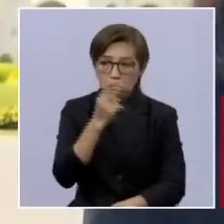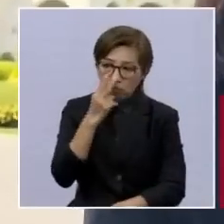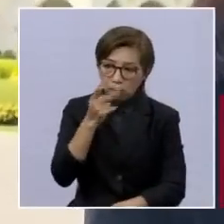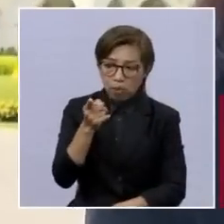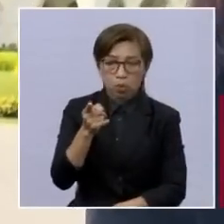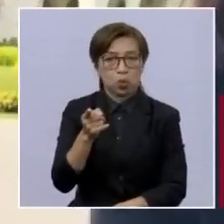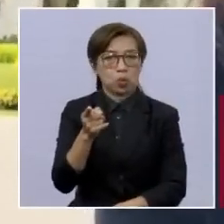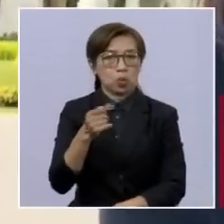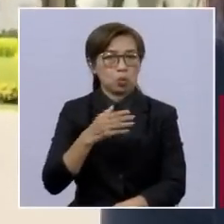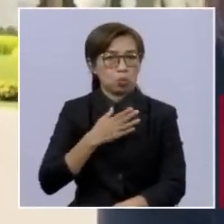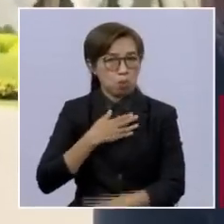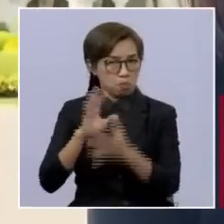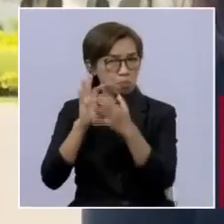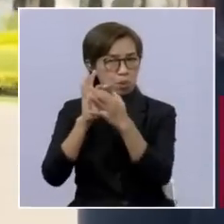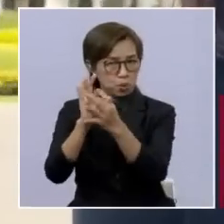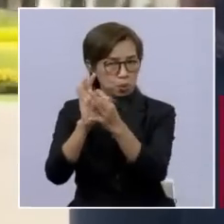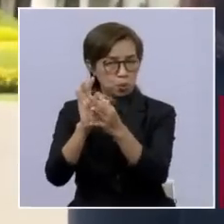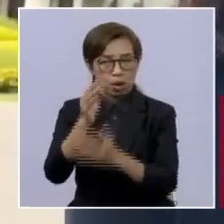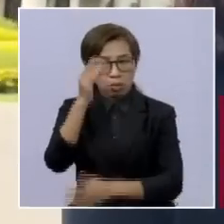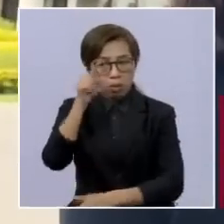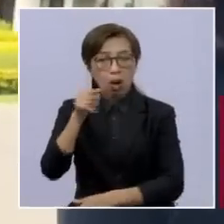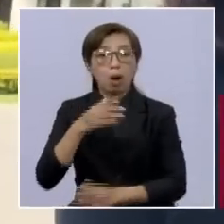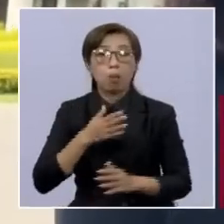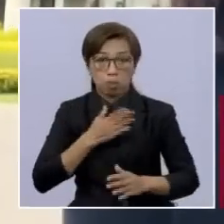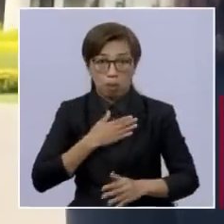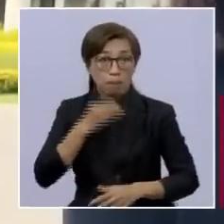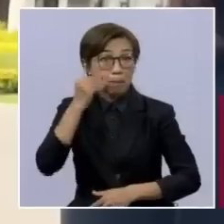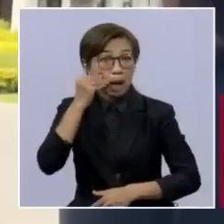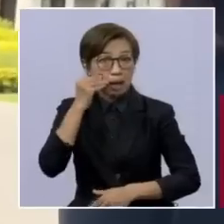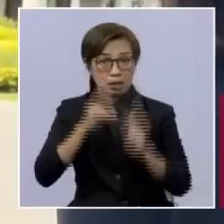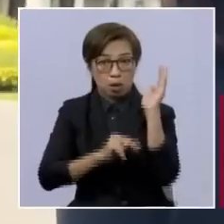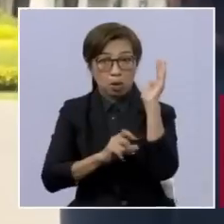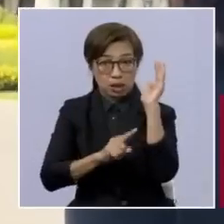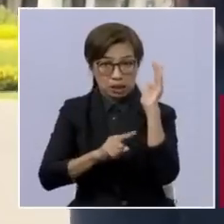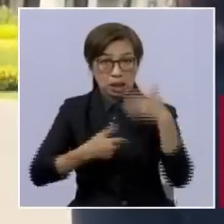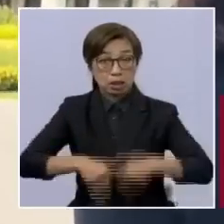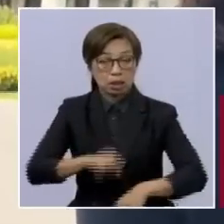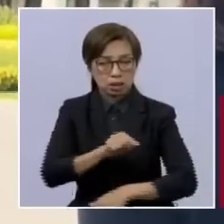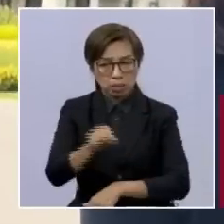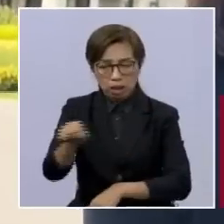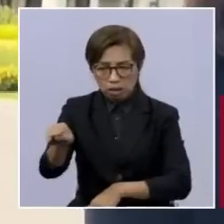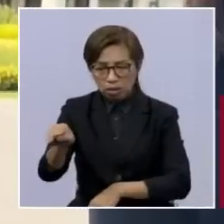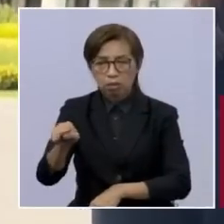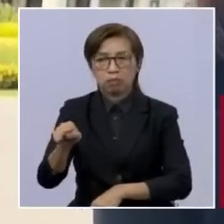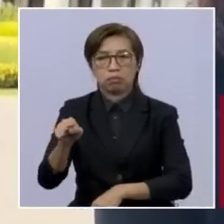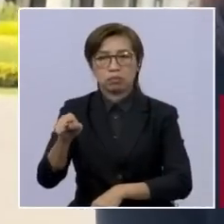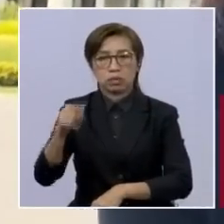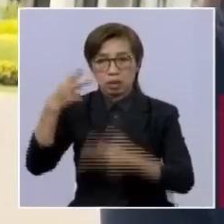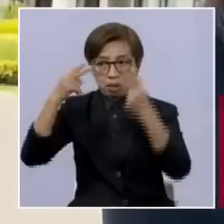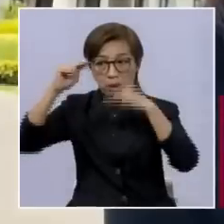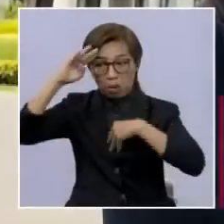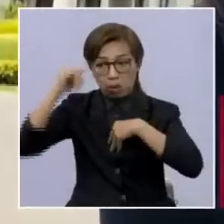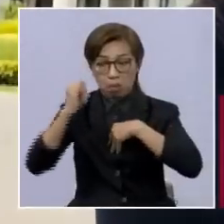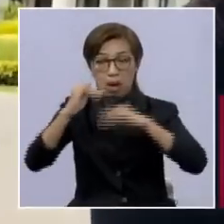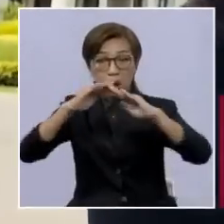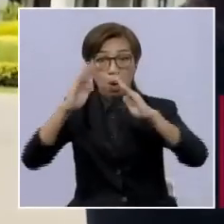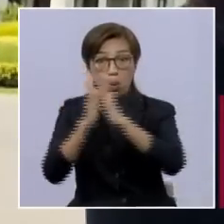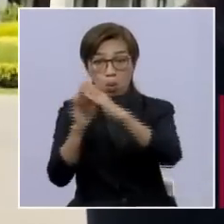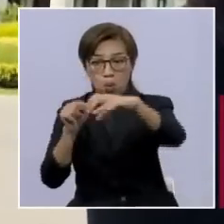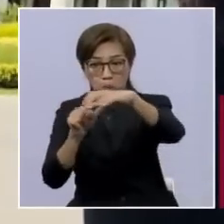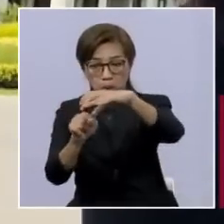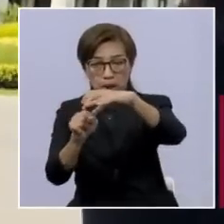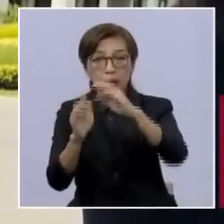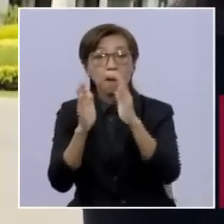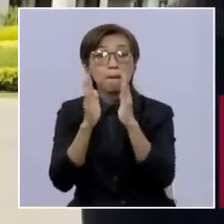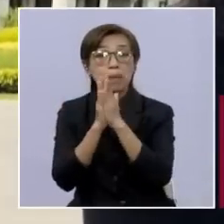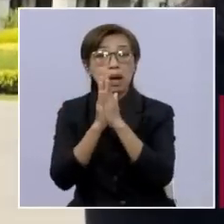นึ่งที่ผมเป็นห่วงในฐานะคนนครศรีธรรมราชก็คือการที่นายกไปนมัสการหลวงพ่อวัดยางใหญ่แล้วก็ไปไหว้บูช